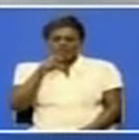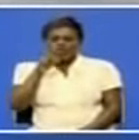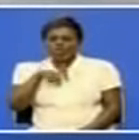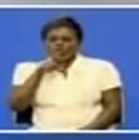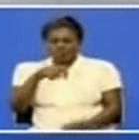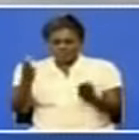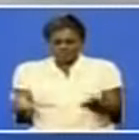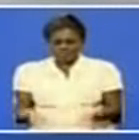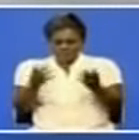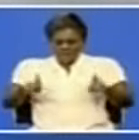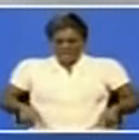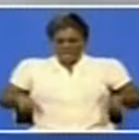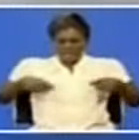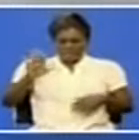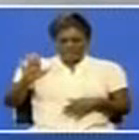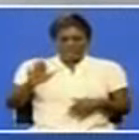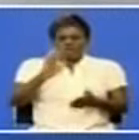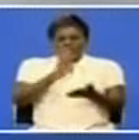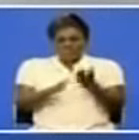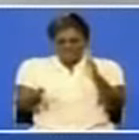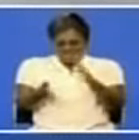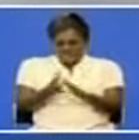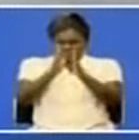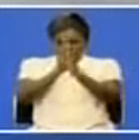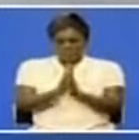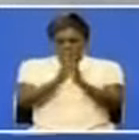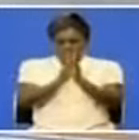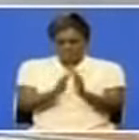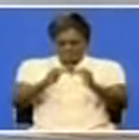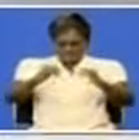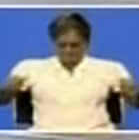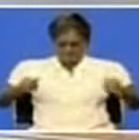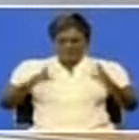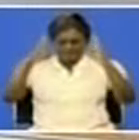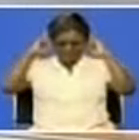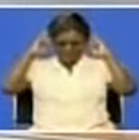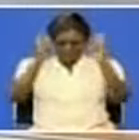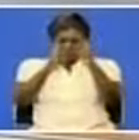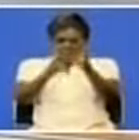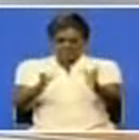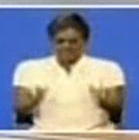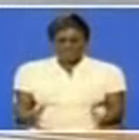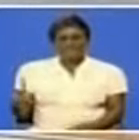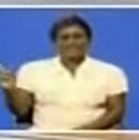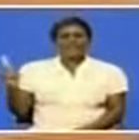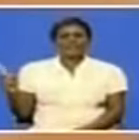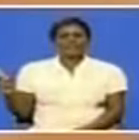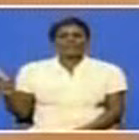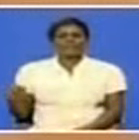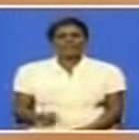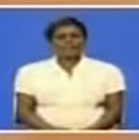Korogosho kuimarisha maisha yao bila kupotoka kimaadili. Mashirima Kapombe, KTN News, Nairobi.